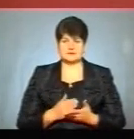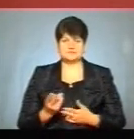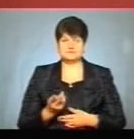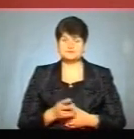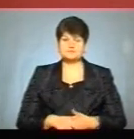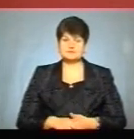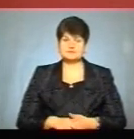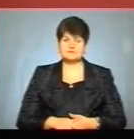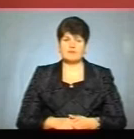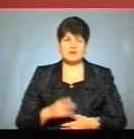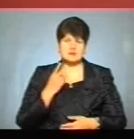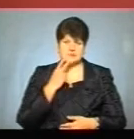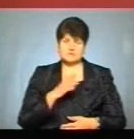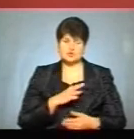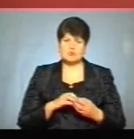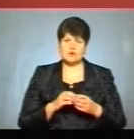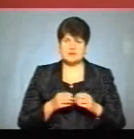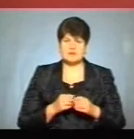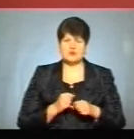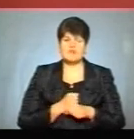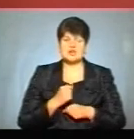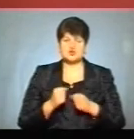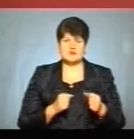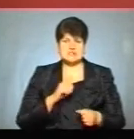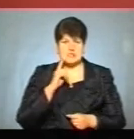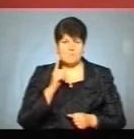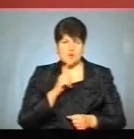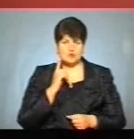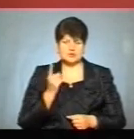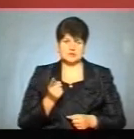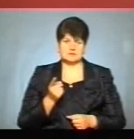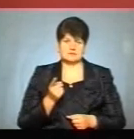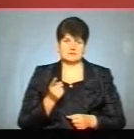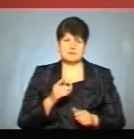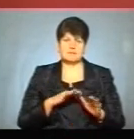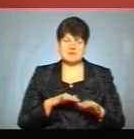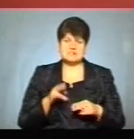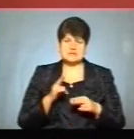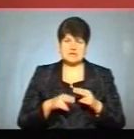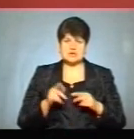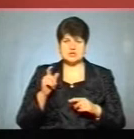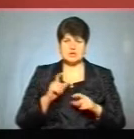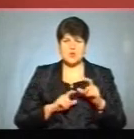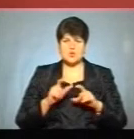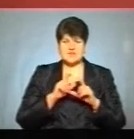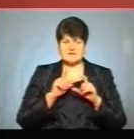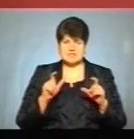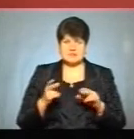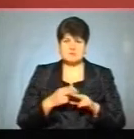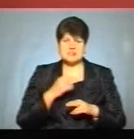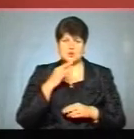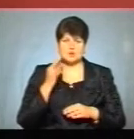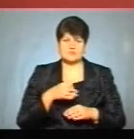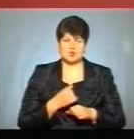завжди було більш проблемно влаштуватися молодим молоді після закінчення університету на роботу, без досвіду